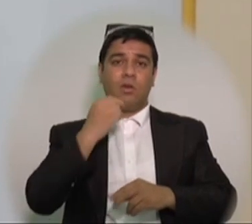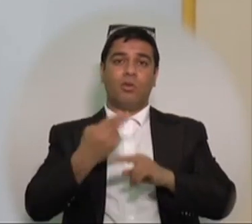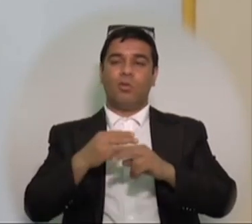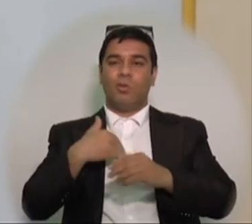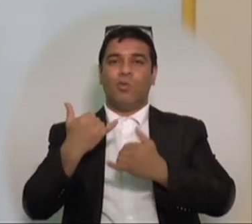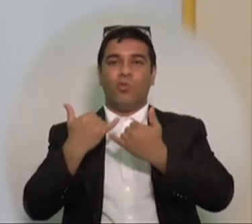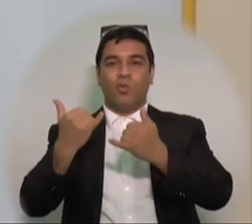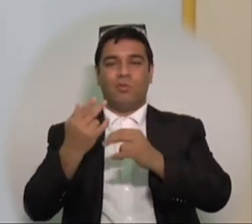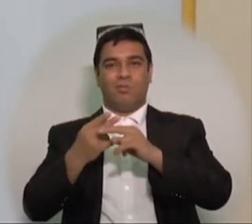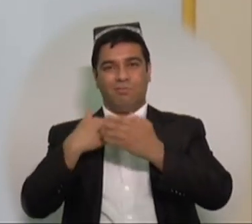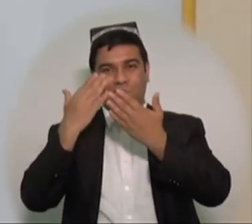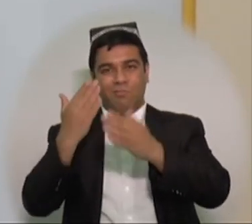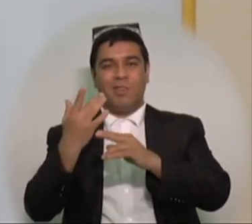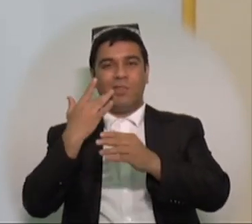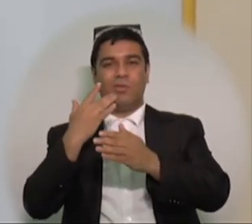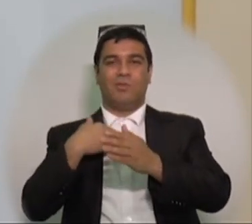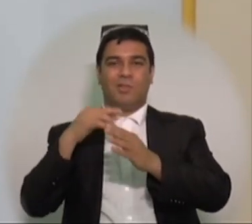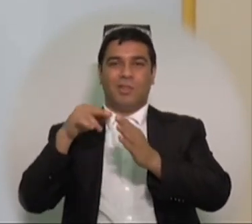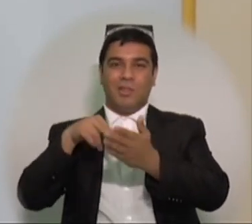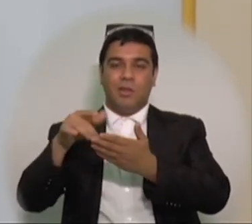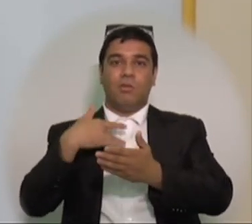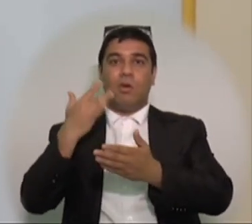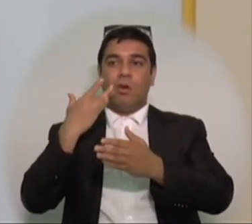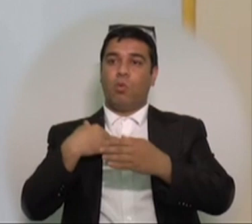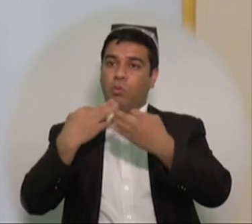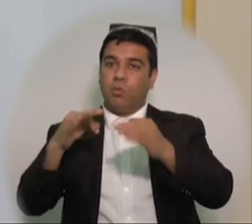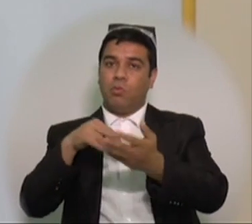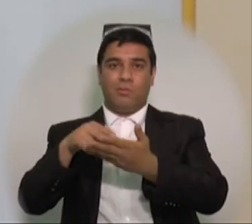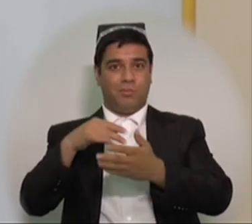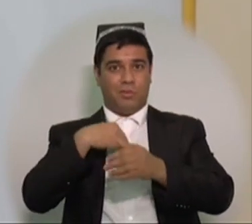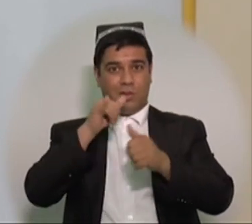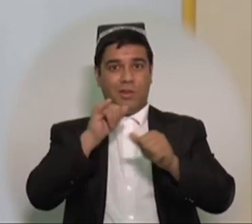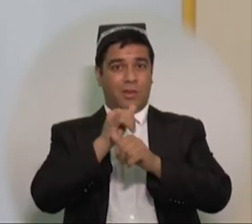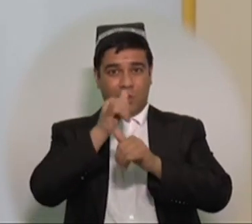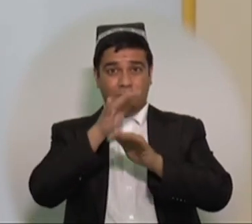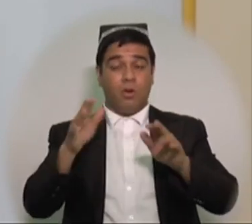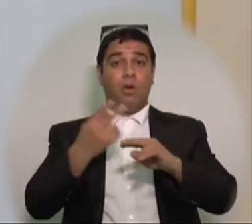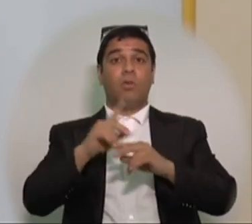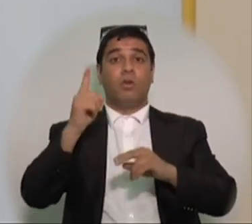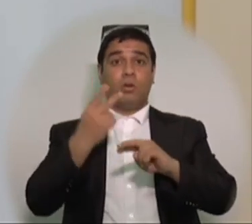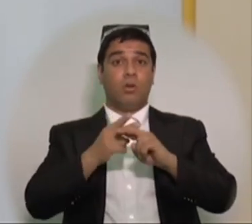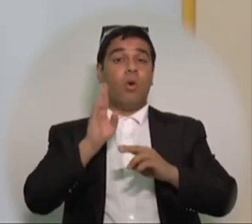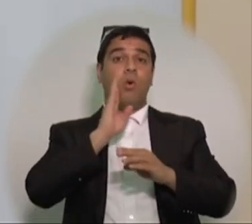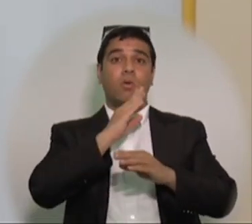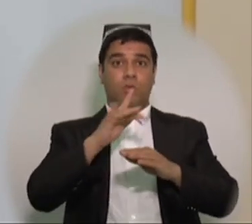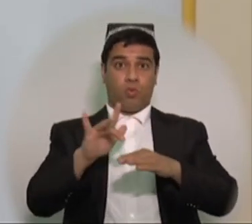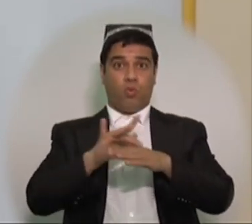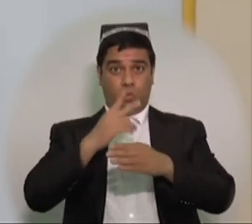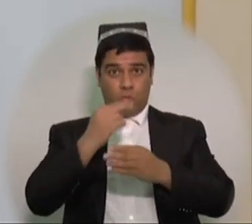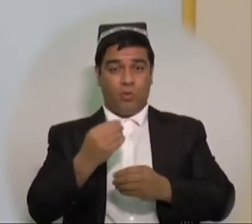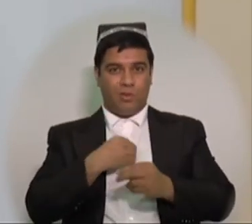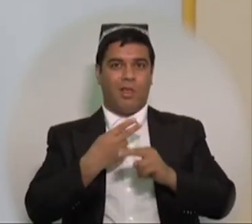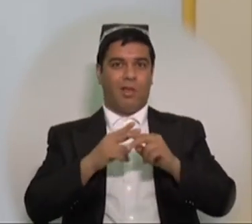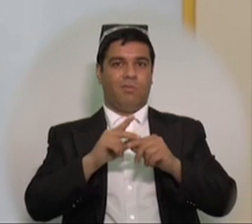kişinin hizmetini kıptıramam, her kirganımda ruhsat soruramam mı? Degende, ne mi bu masa anayını kiyimsiz halde